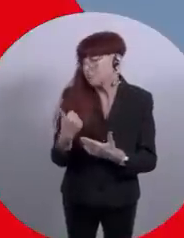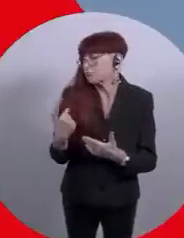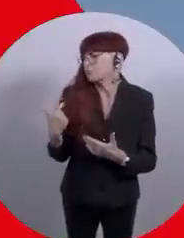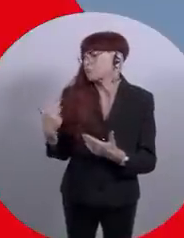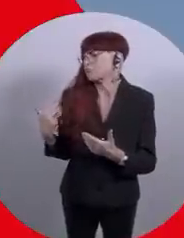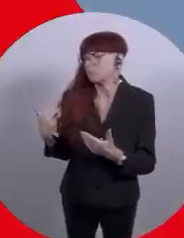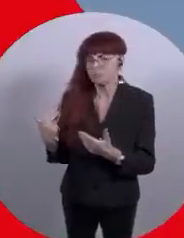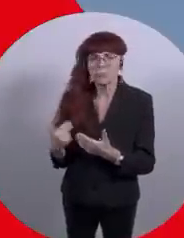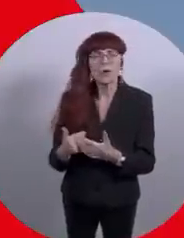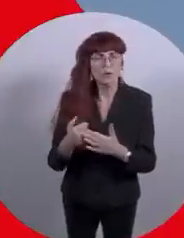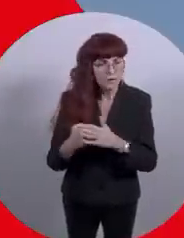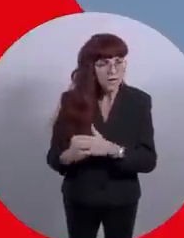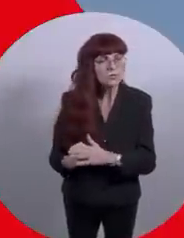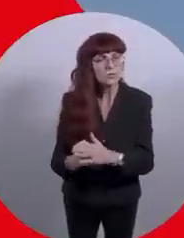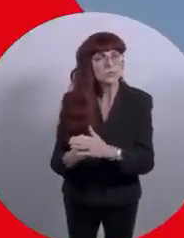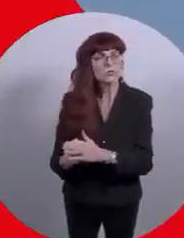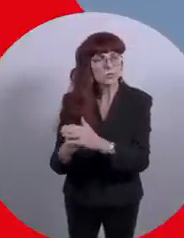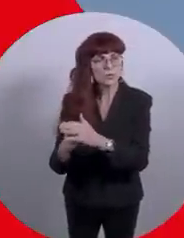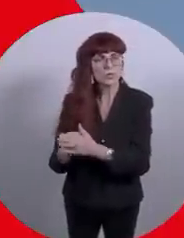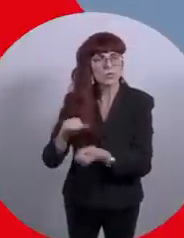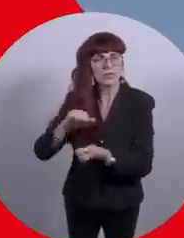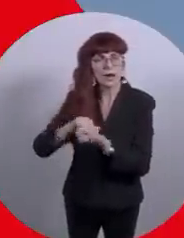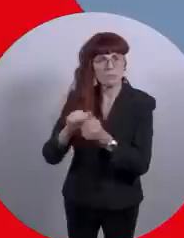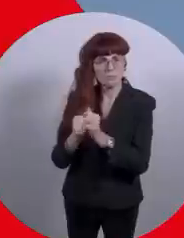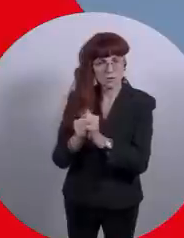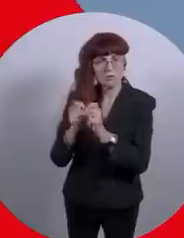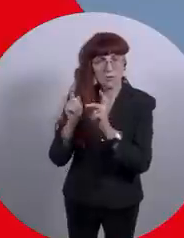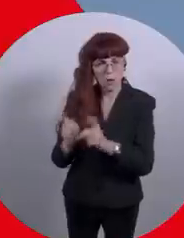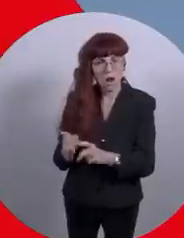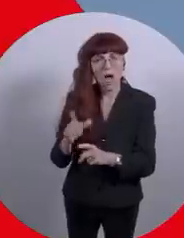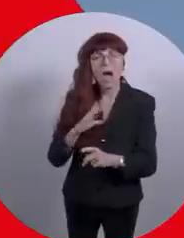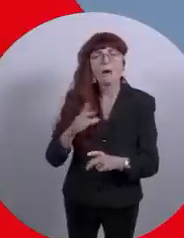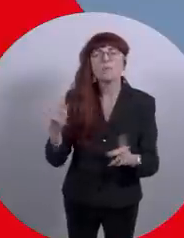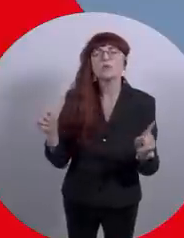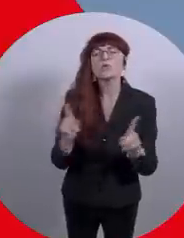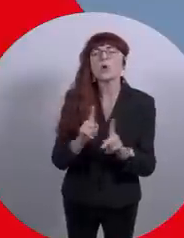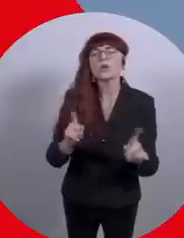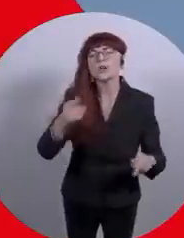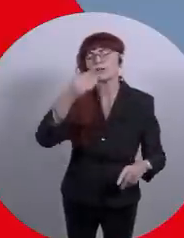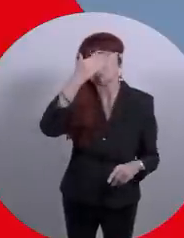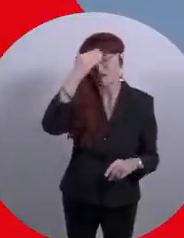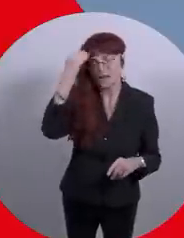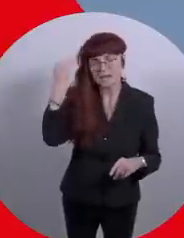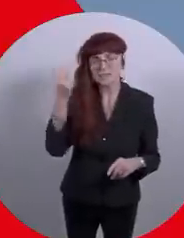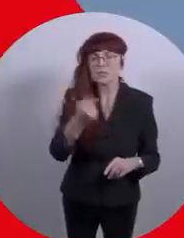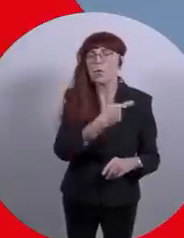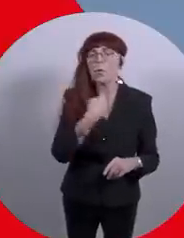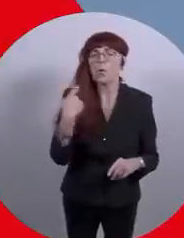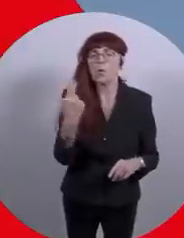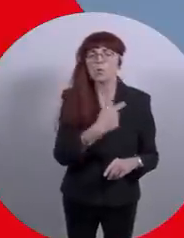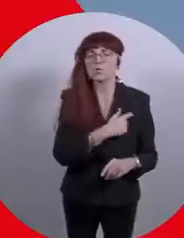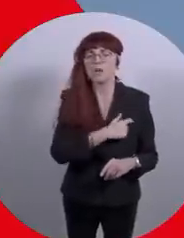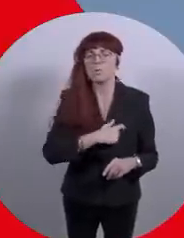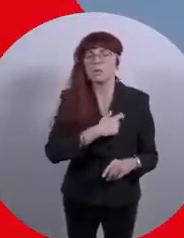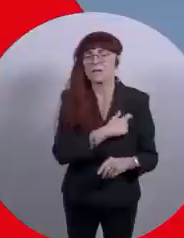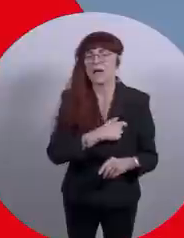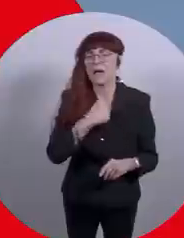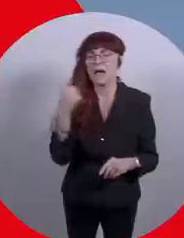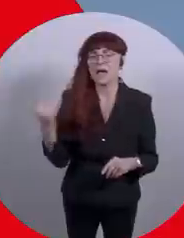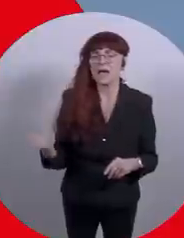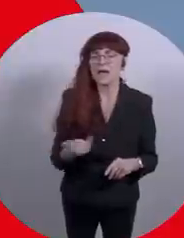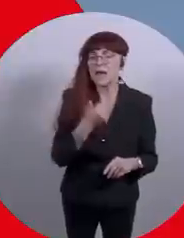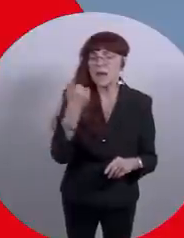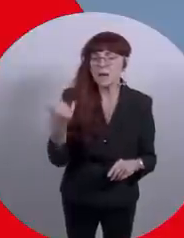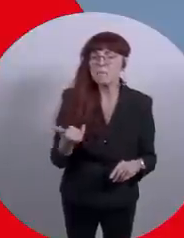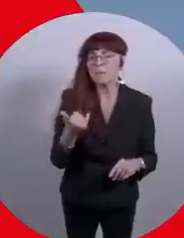unterstützen und dafür kämpfen vergessen wir nicht dass unsere Partei auch immer eine Partei der Bildung der Bewegung der